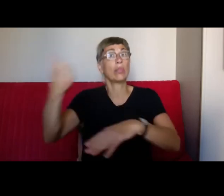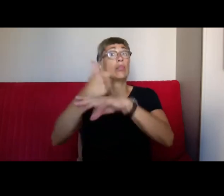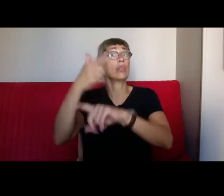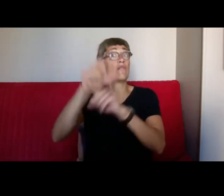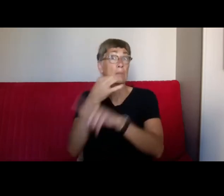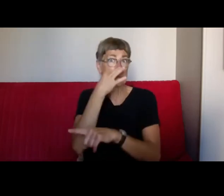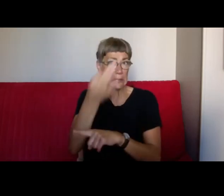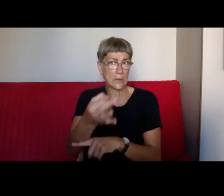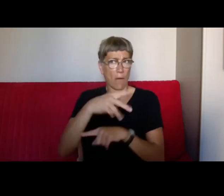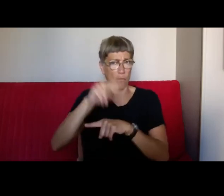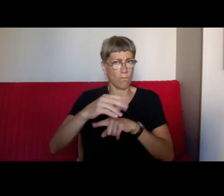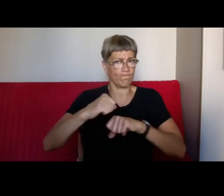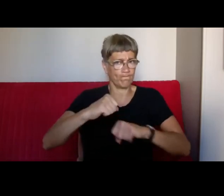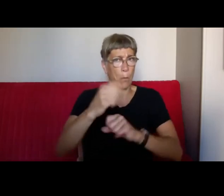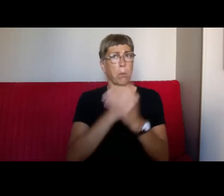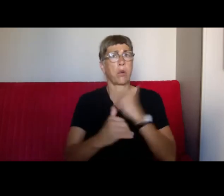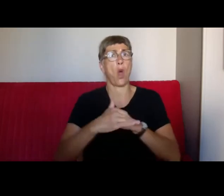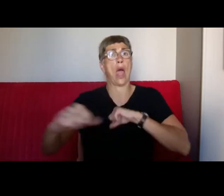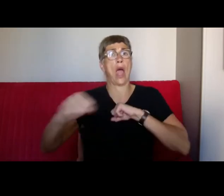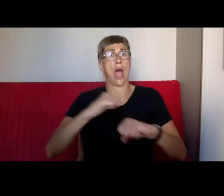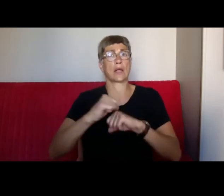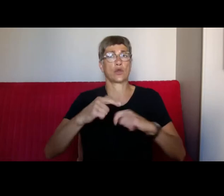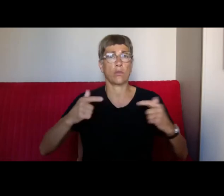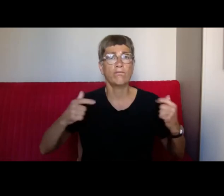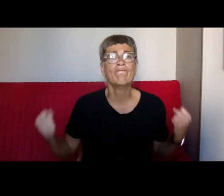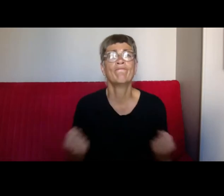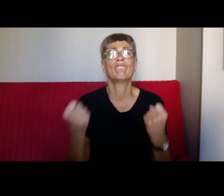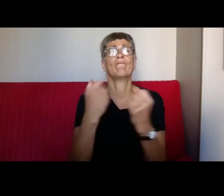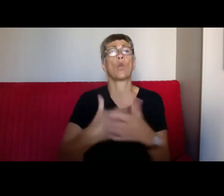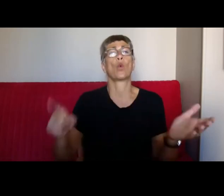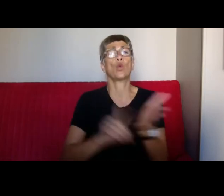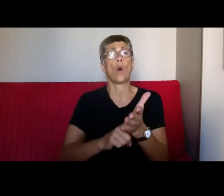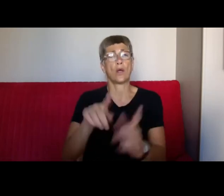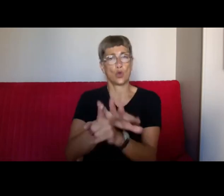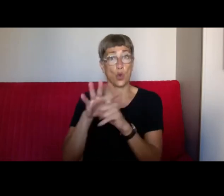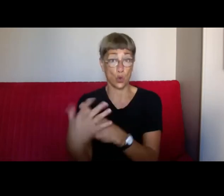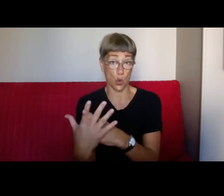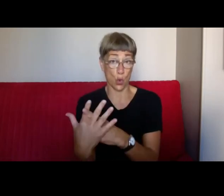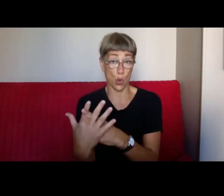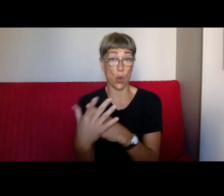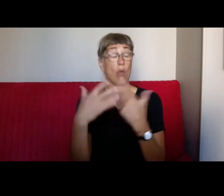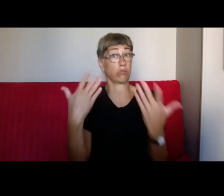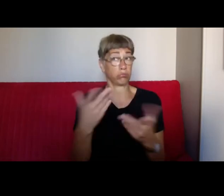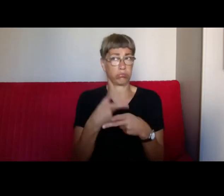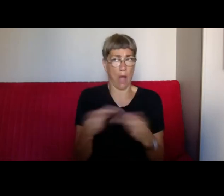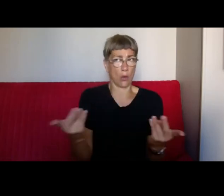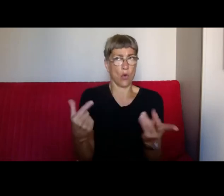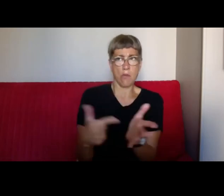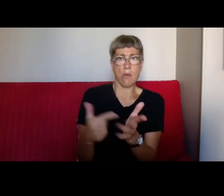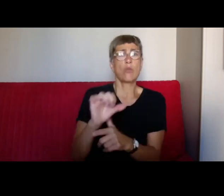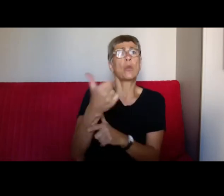présenter un plan d'action pour la mise en œuvre intégrale du socle européen des droits sociaux. Celui-ci est annoncé pour le premier